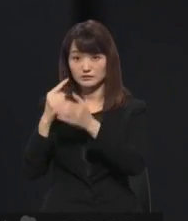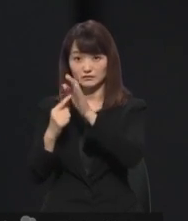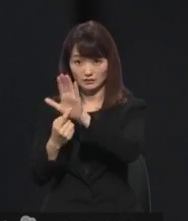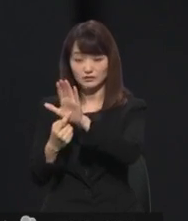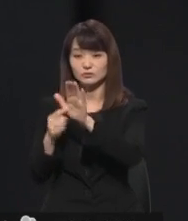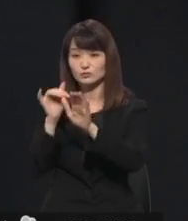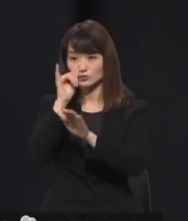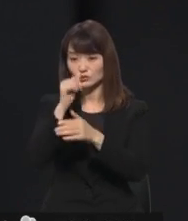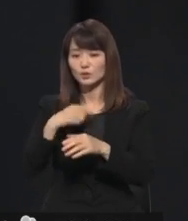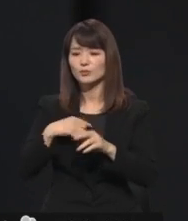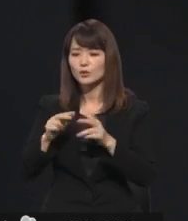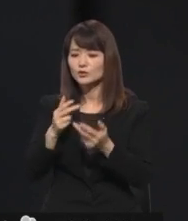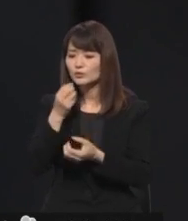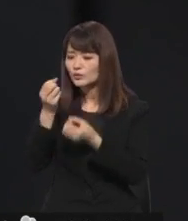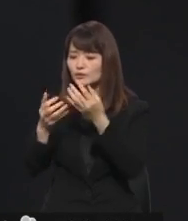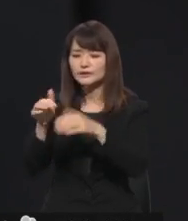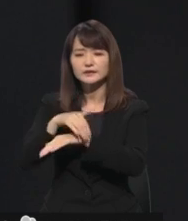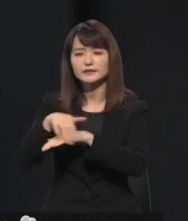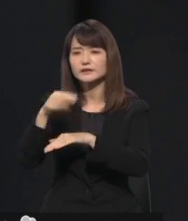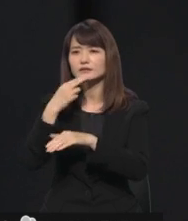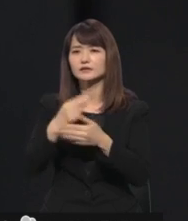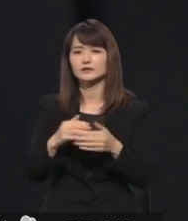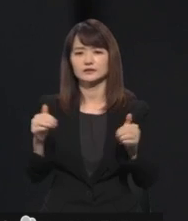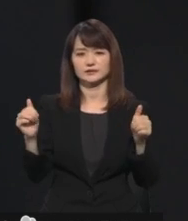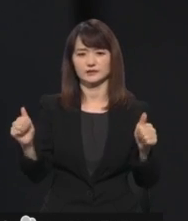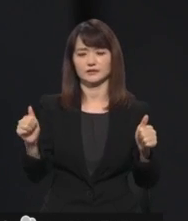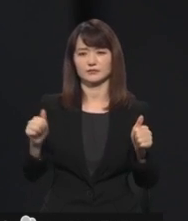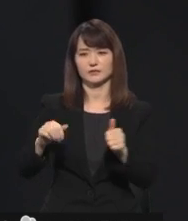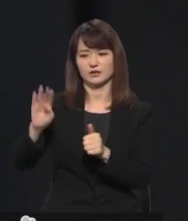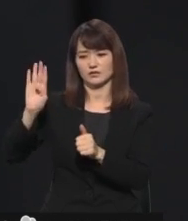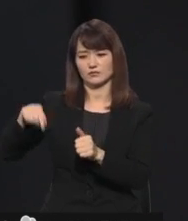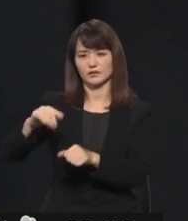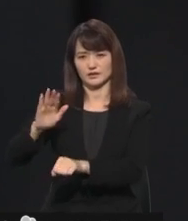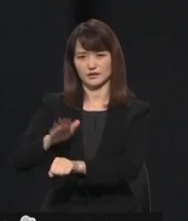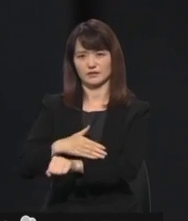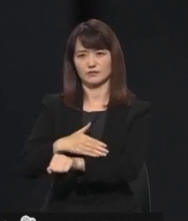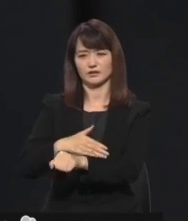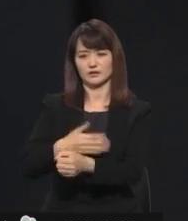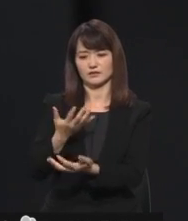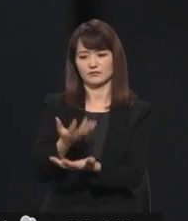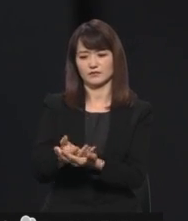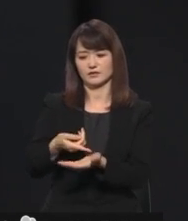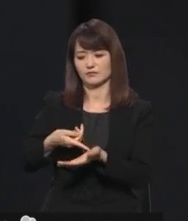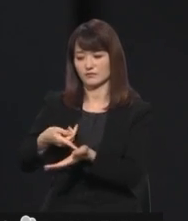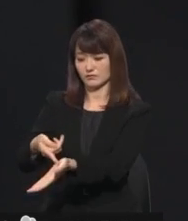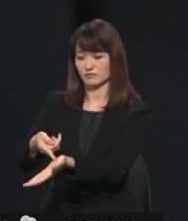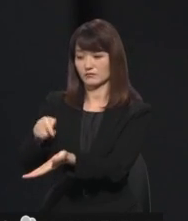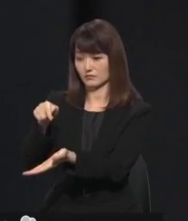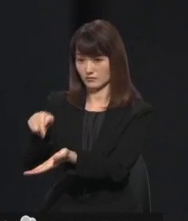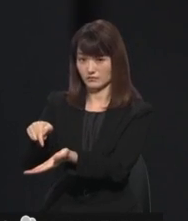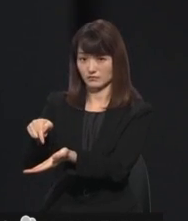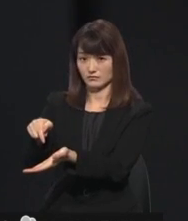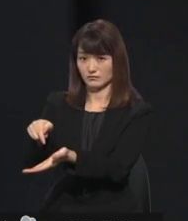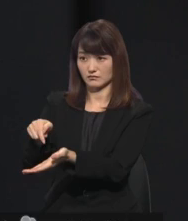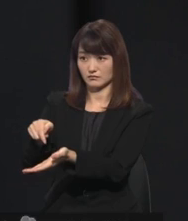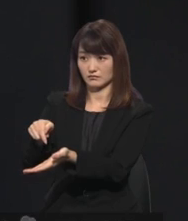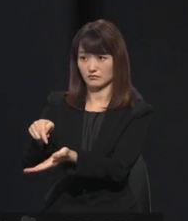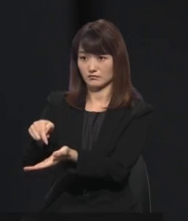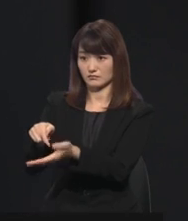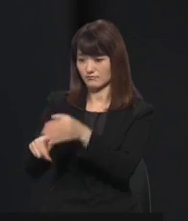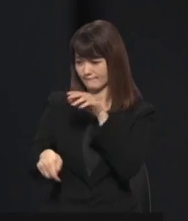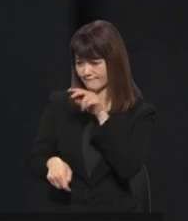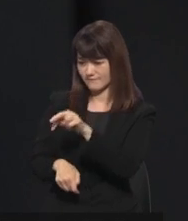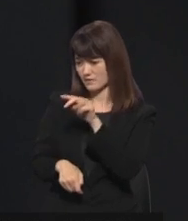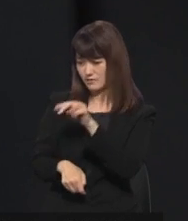어쨌든 재판부에 이 과정에 부당성을 탄원 하기 위해서 낸 탄원 의 논리로 서 이걸 사용을 했는데 이걸 가지고 계속 공격을